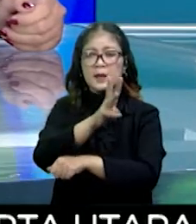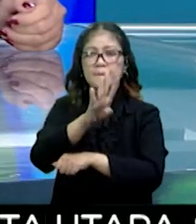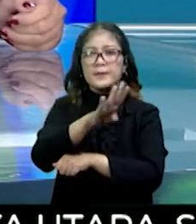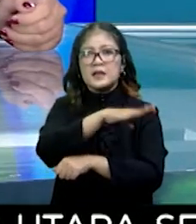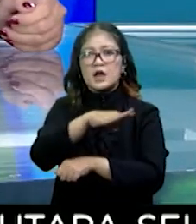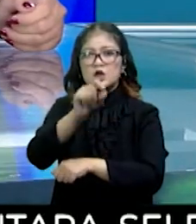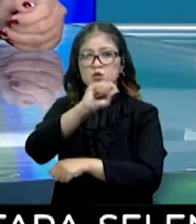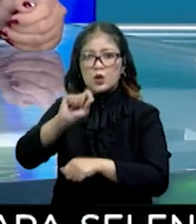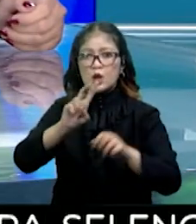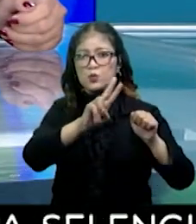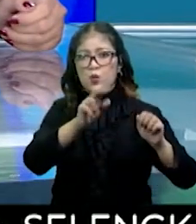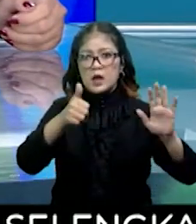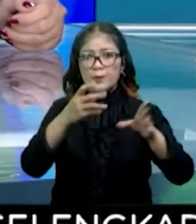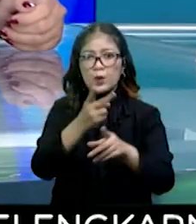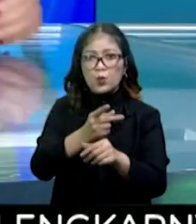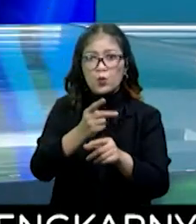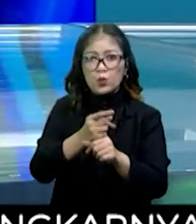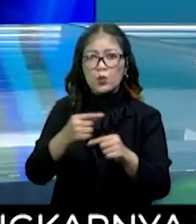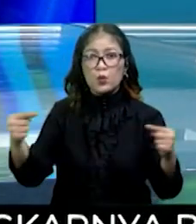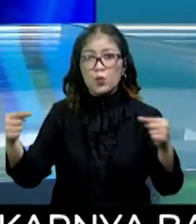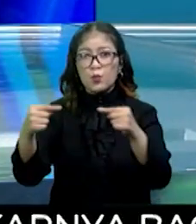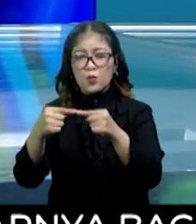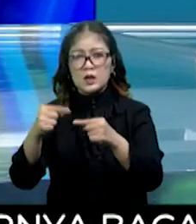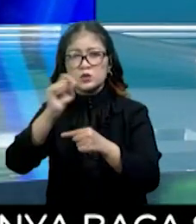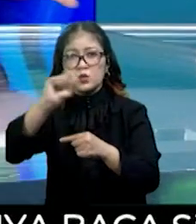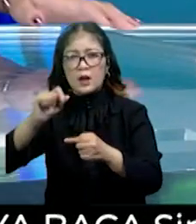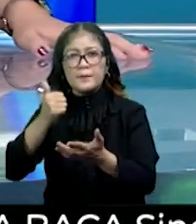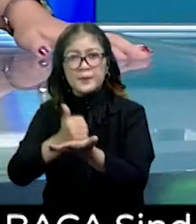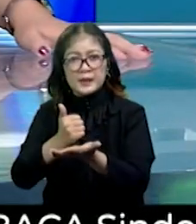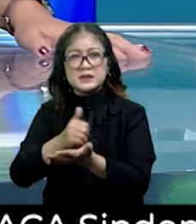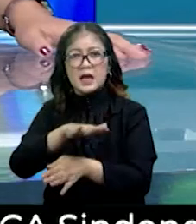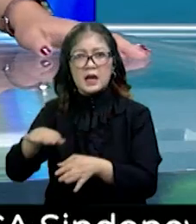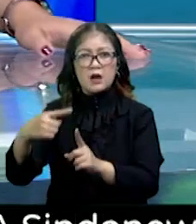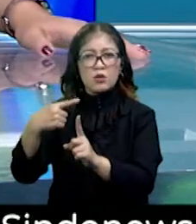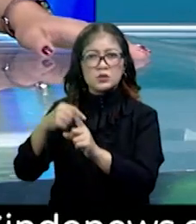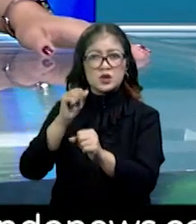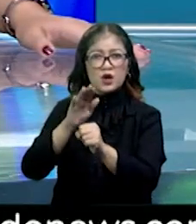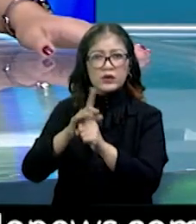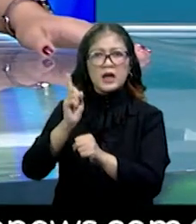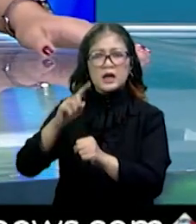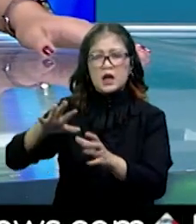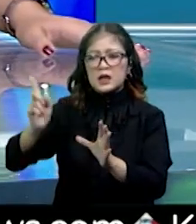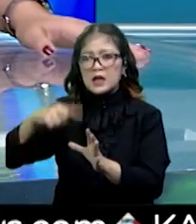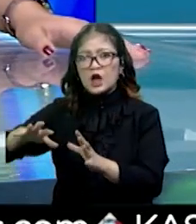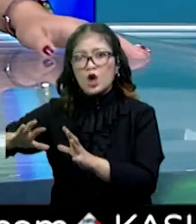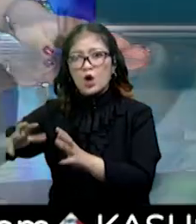erat, pihak sekolah memastikan jika seorang siswa yang terpapar COVID-19 dikarenakan klaster keluarga.